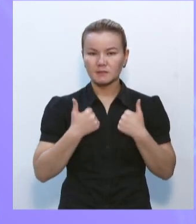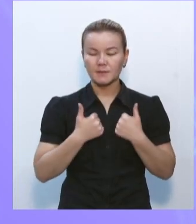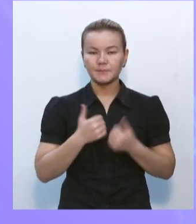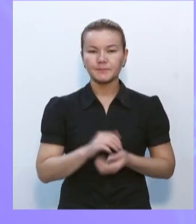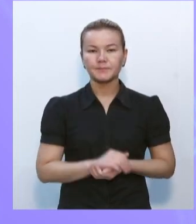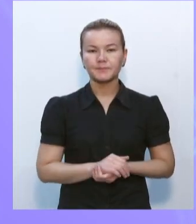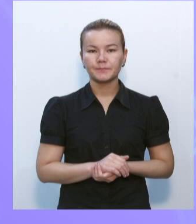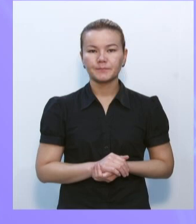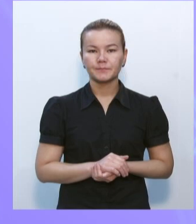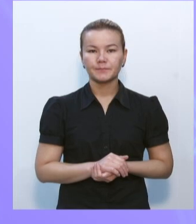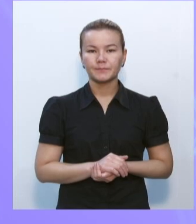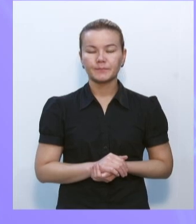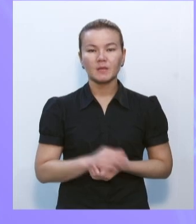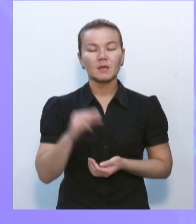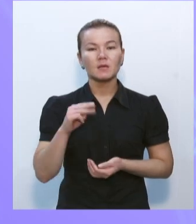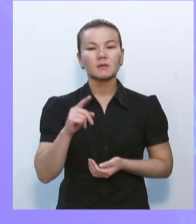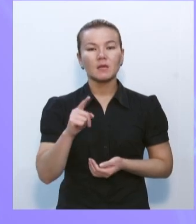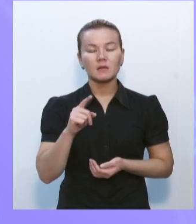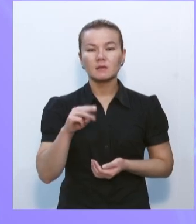кылгыла. Тери